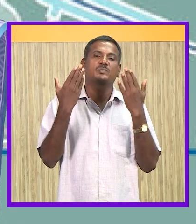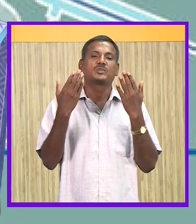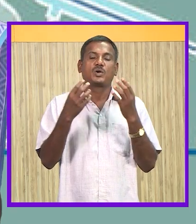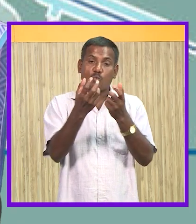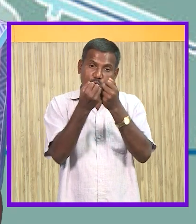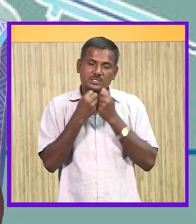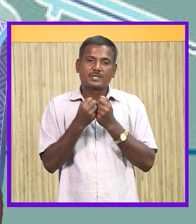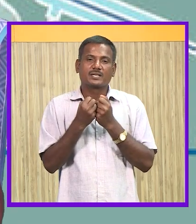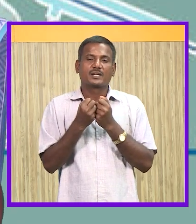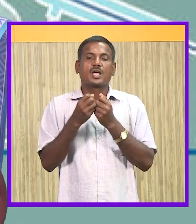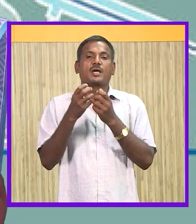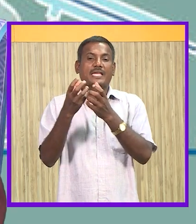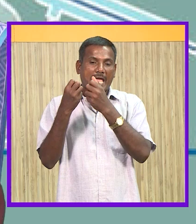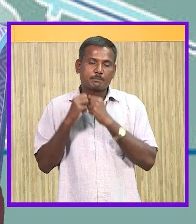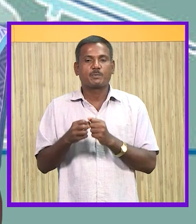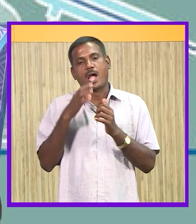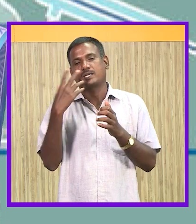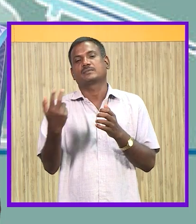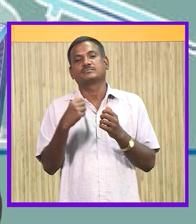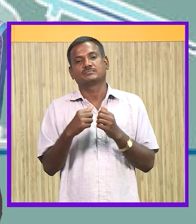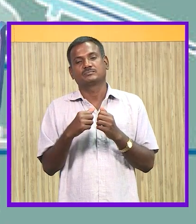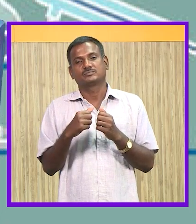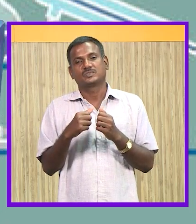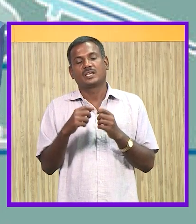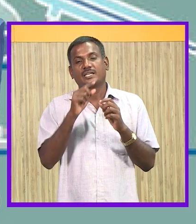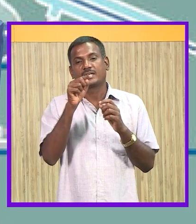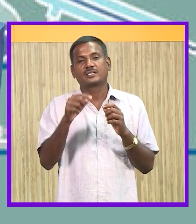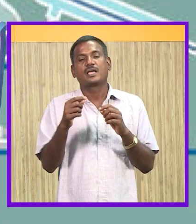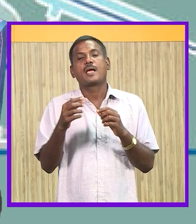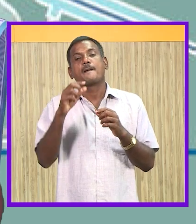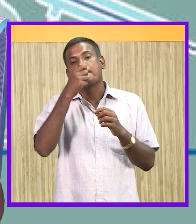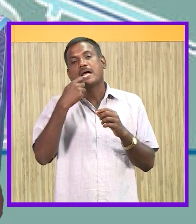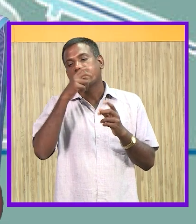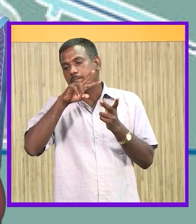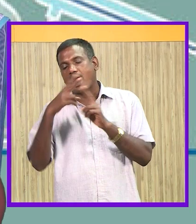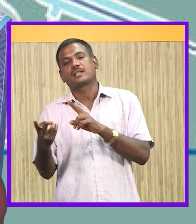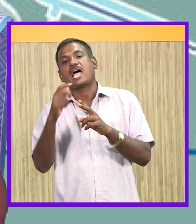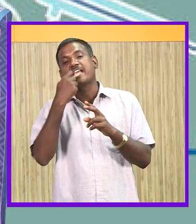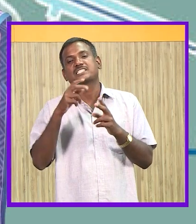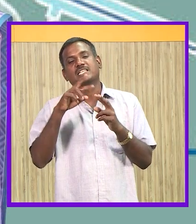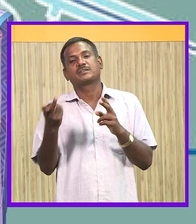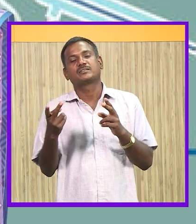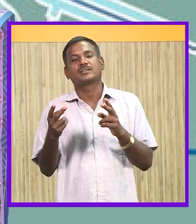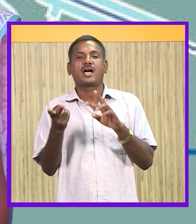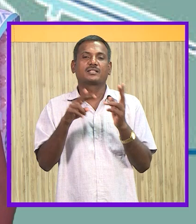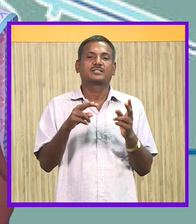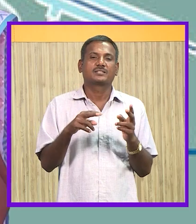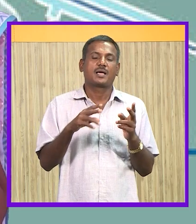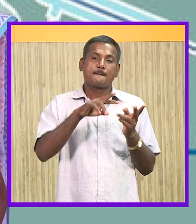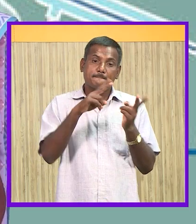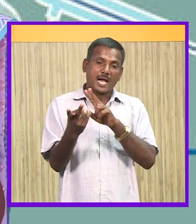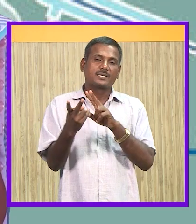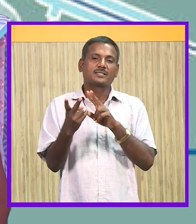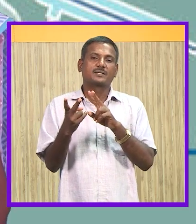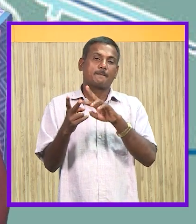அல்லது உறிஞ்சப்பட்டால் வெப்ப ஏற்பு மாற்றங்கள். எடுத்துக்காட்டு, பனிக்கட்டி நீராக மாறுதல். அடுத்ததாக,